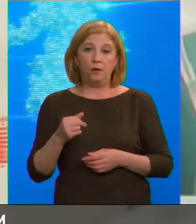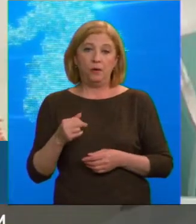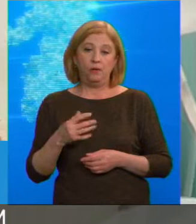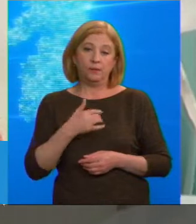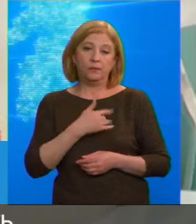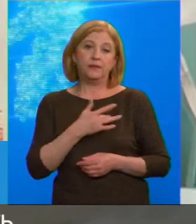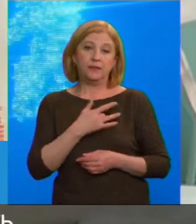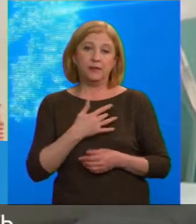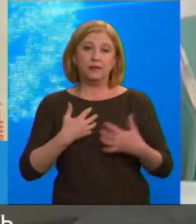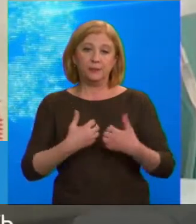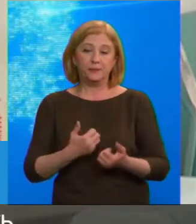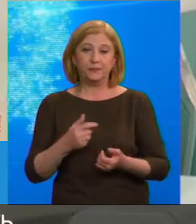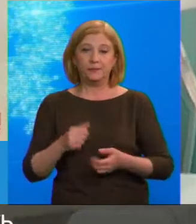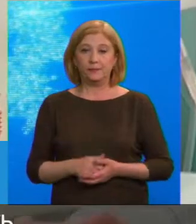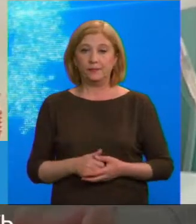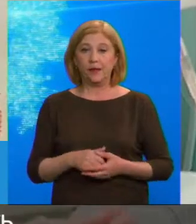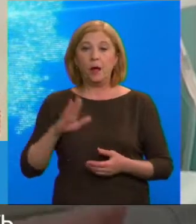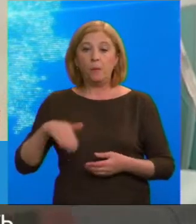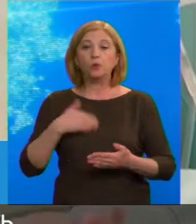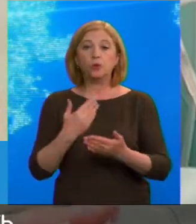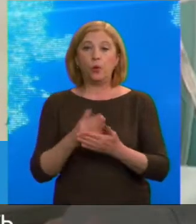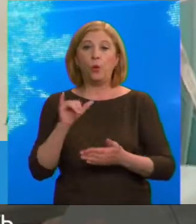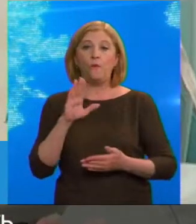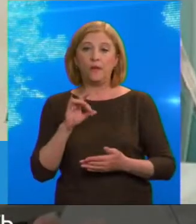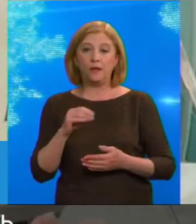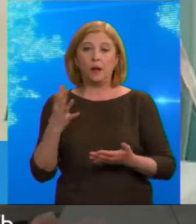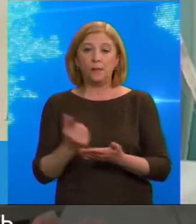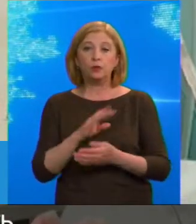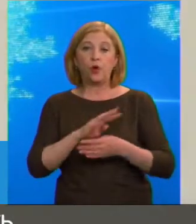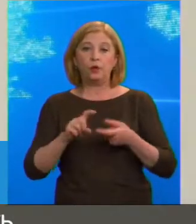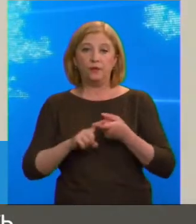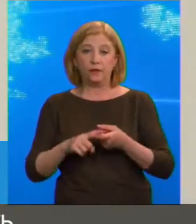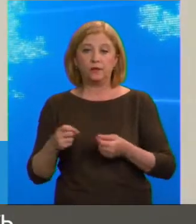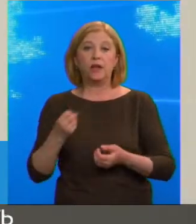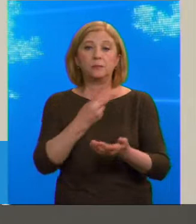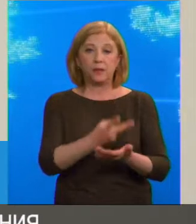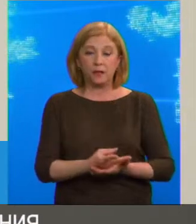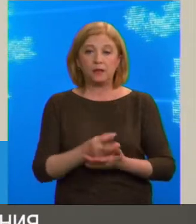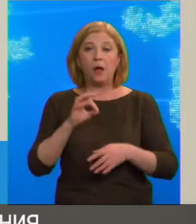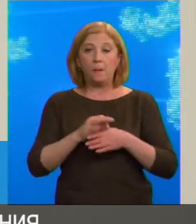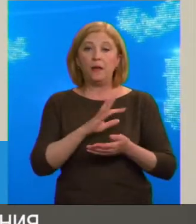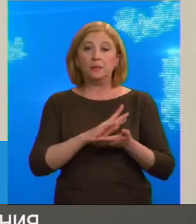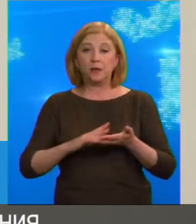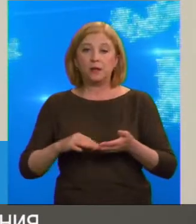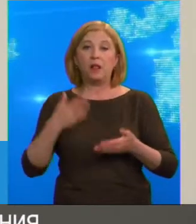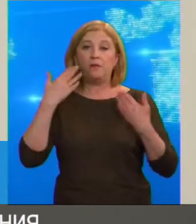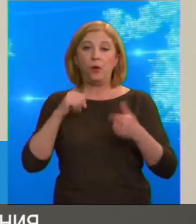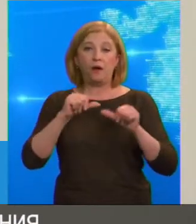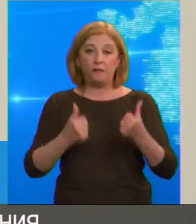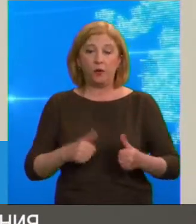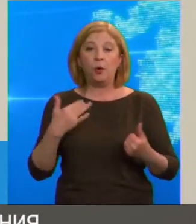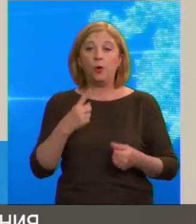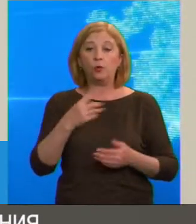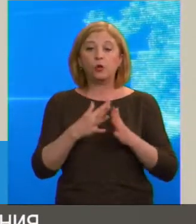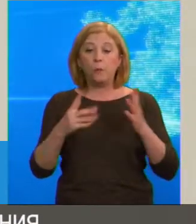сердца. После отпуска у Веры обнаружили коронавирус. Девушку срочно госпитализировали. Болезнь протекала в легкой форме. Уже больше